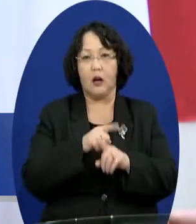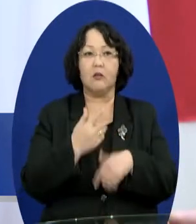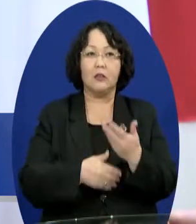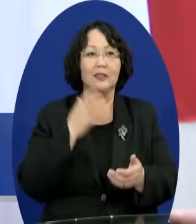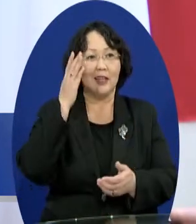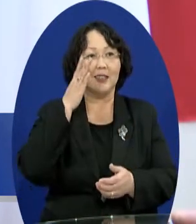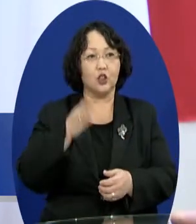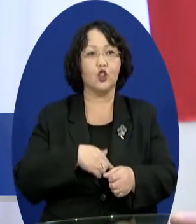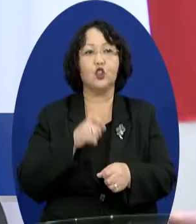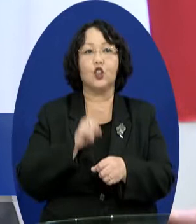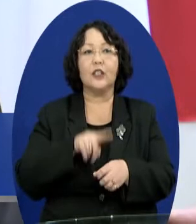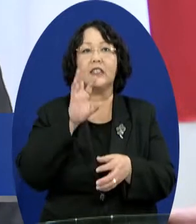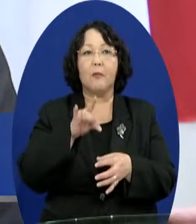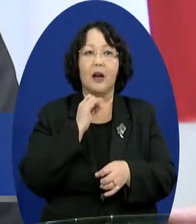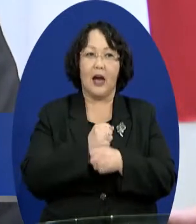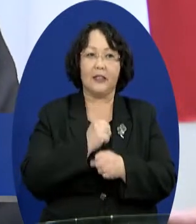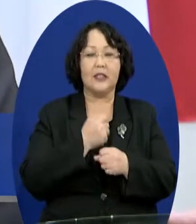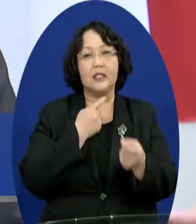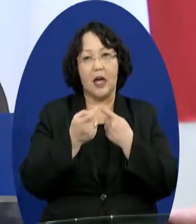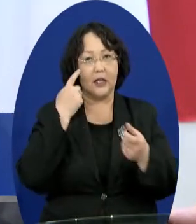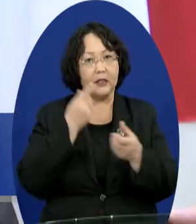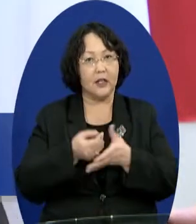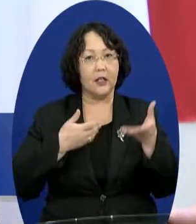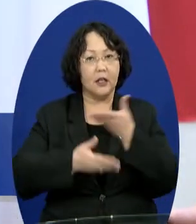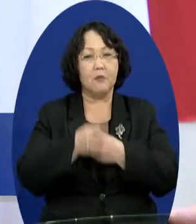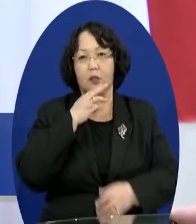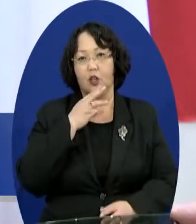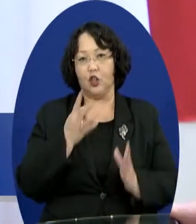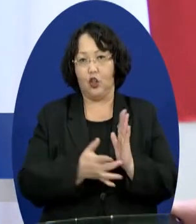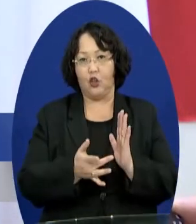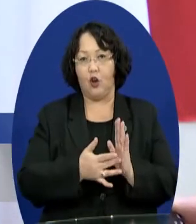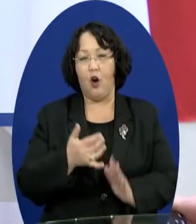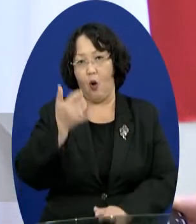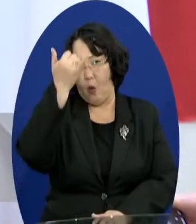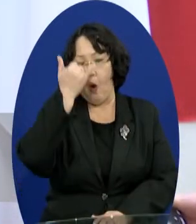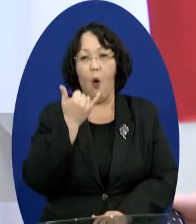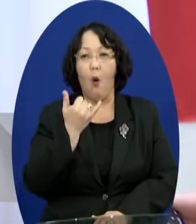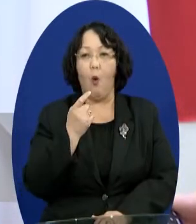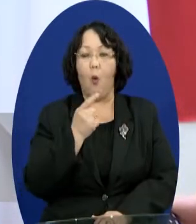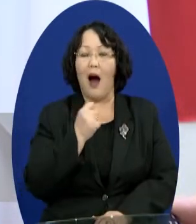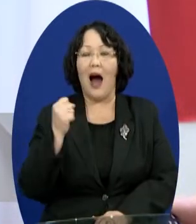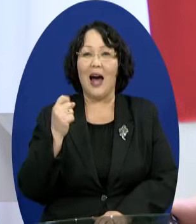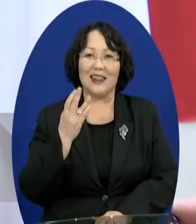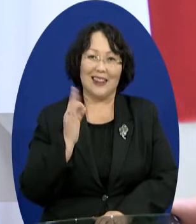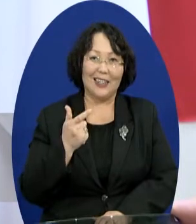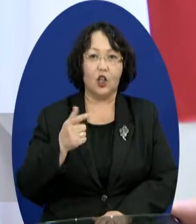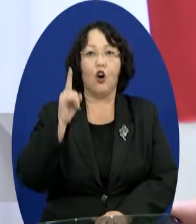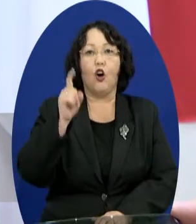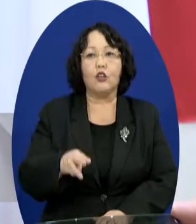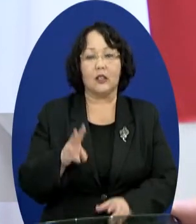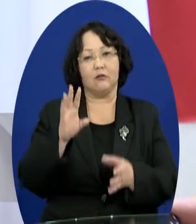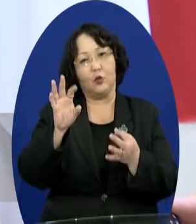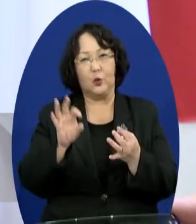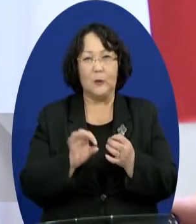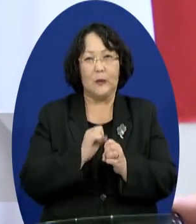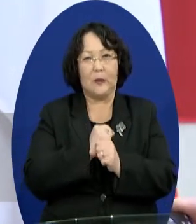зорилтуудаа тодорхойлж харилцан ярилцаж байна. Мөн мэдээллийн технологи, ухаалаг хот зэрэг олон салбарт хамтран ажиллах боломжийг мөн ярилцаж байна. Бидний